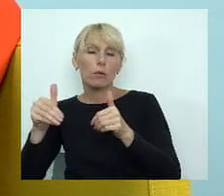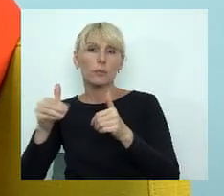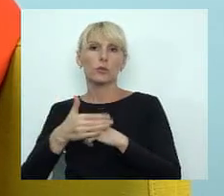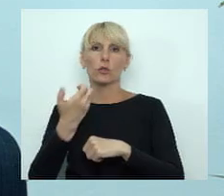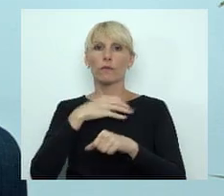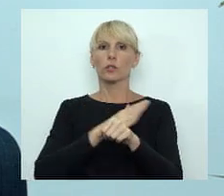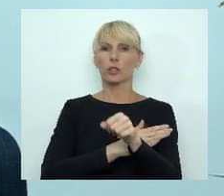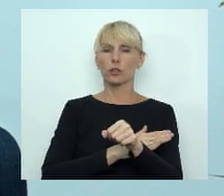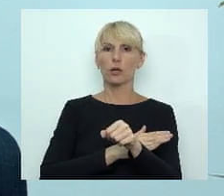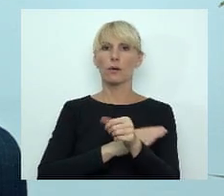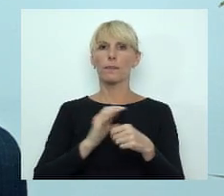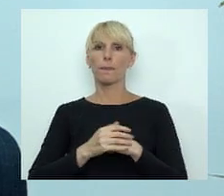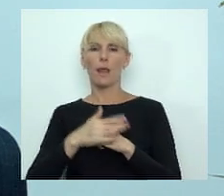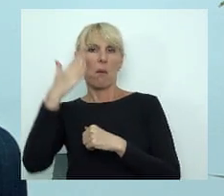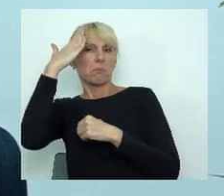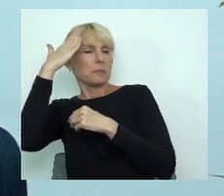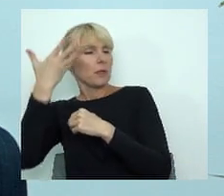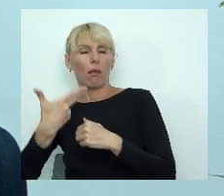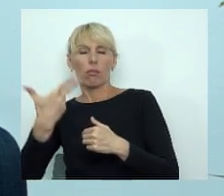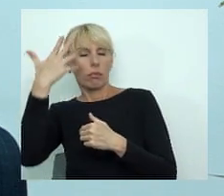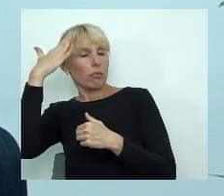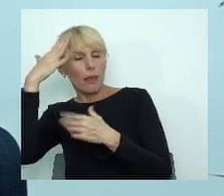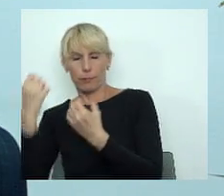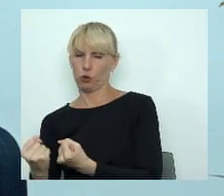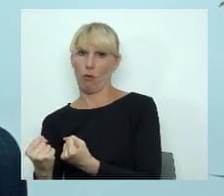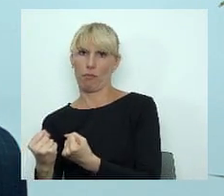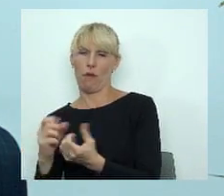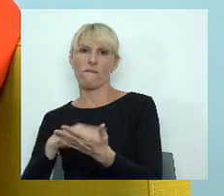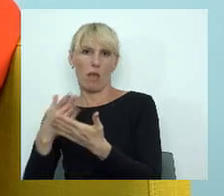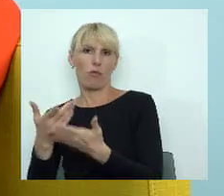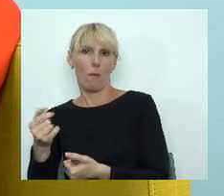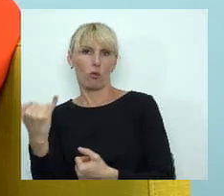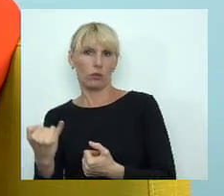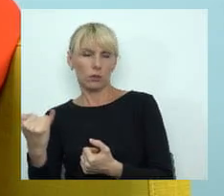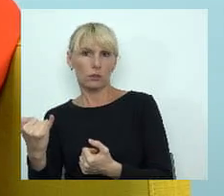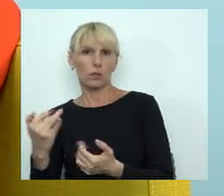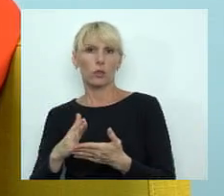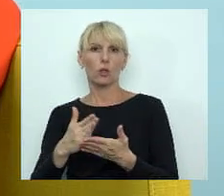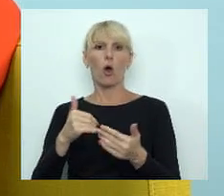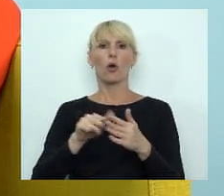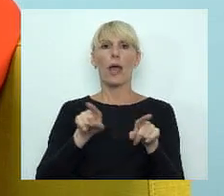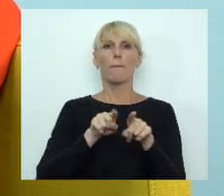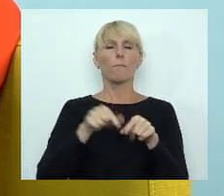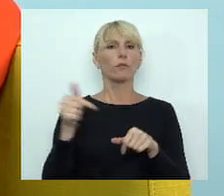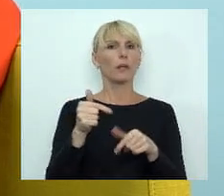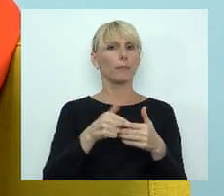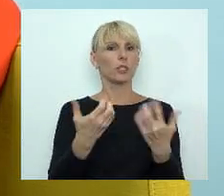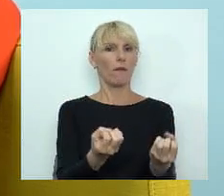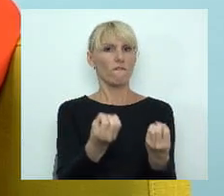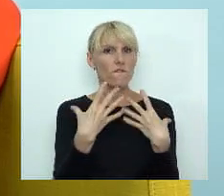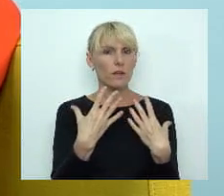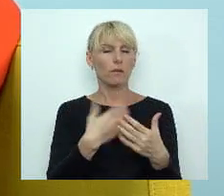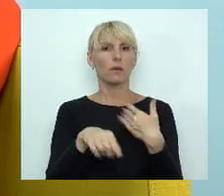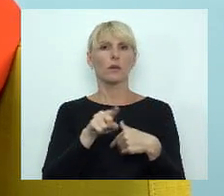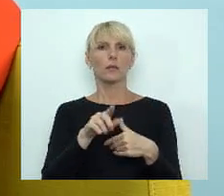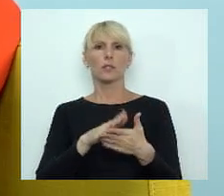mogło być nieprzytomne, nie mogło powiadomić o lekach, które przyjmuje na przykład. Tak. I proszę zobaczyć, w tym momencie jestem w stanie wykazać, że naruszenie